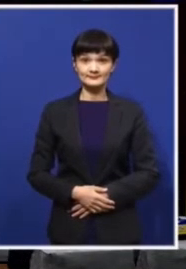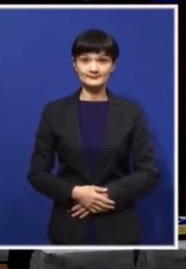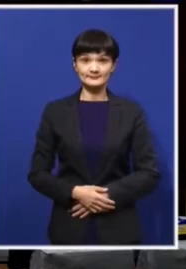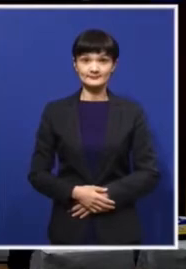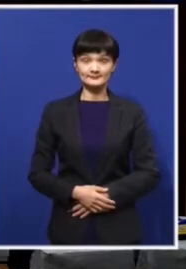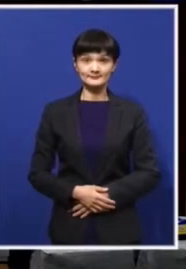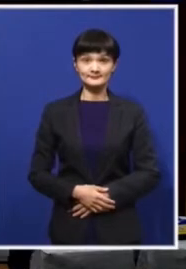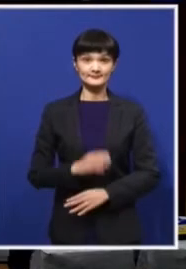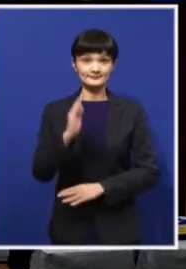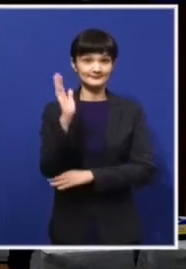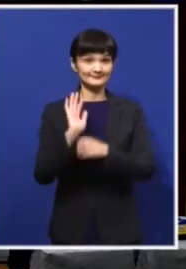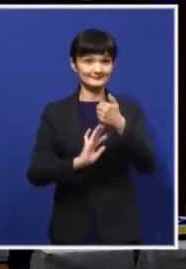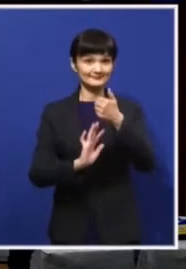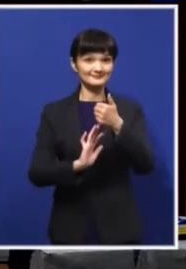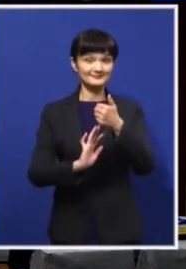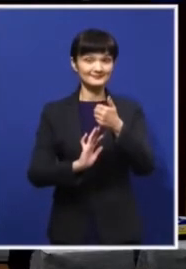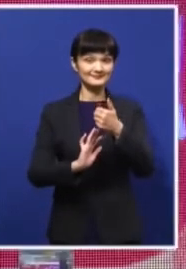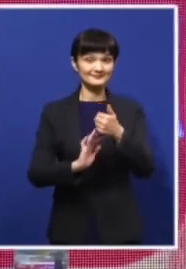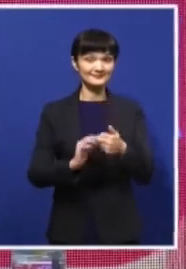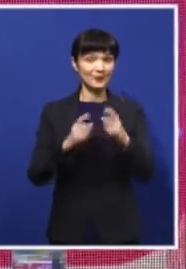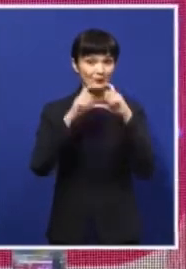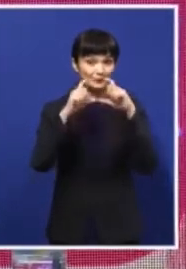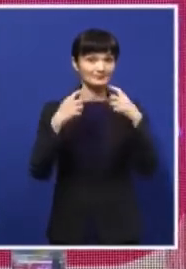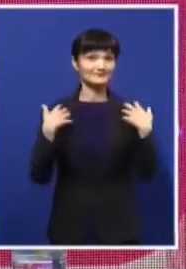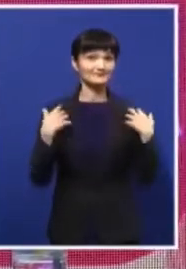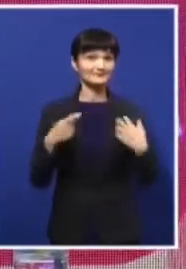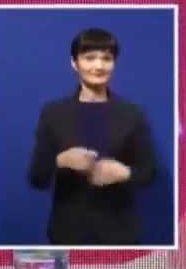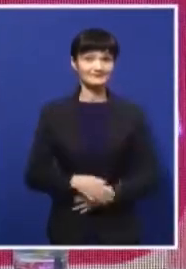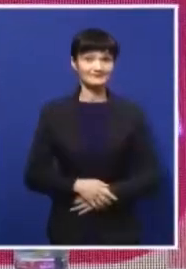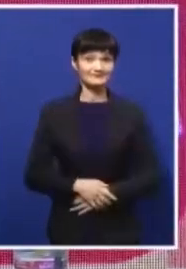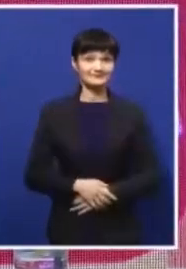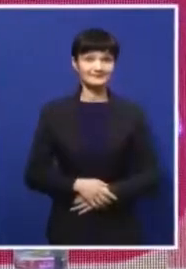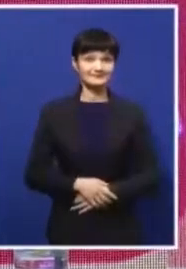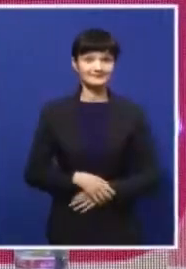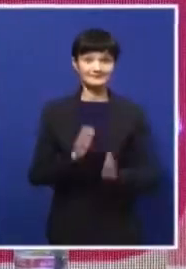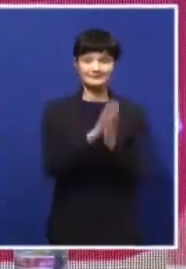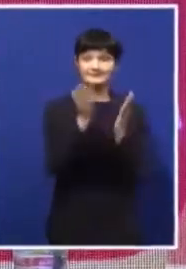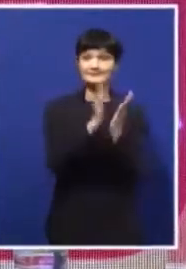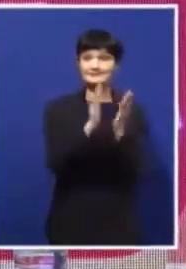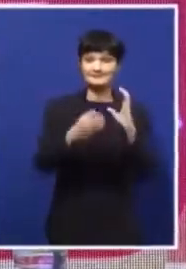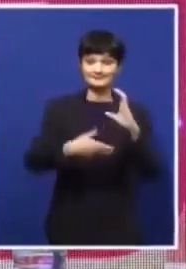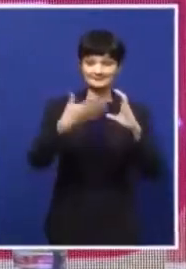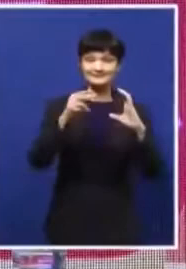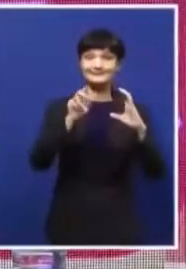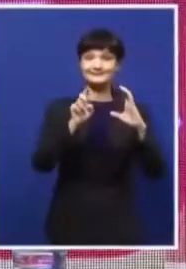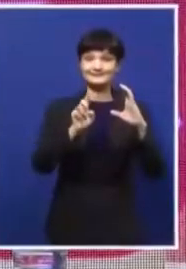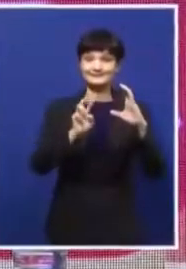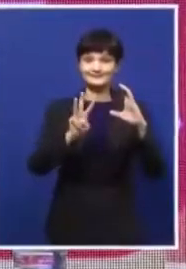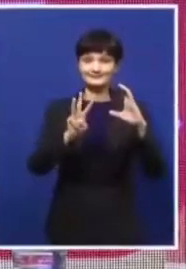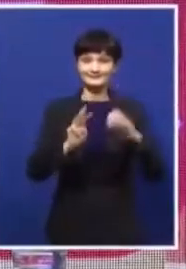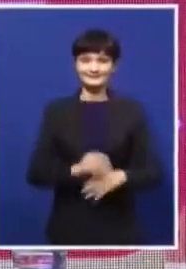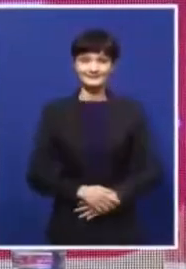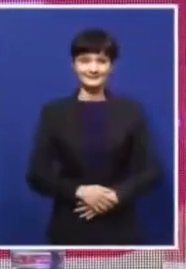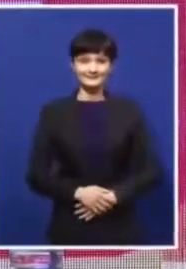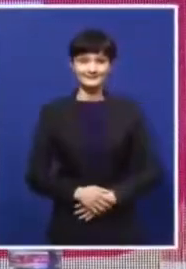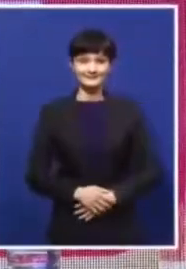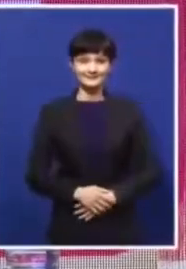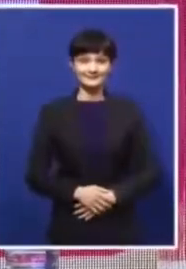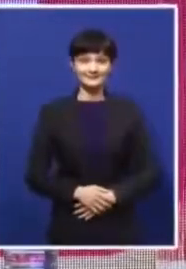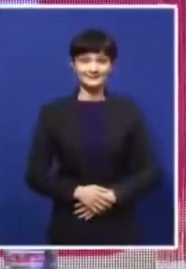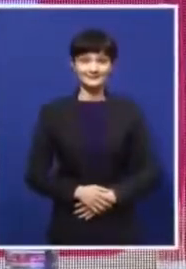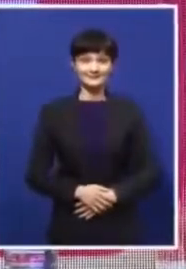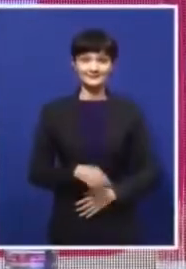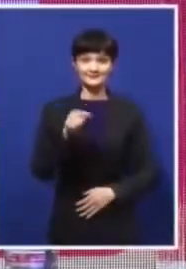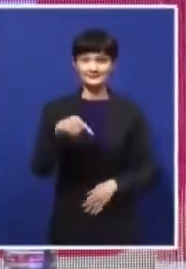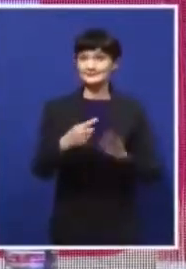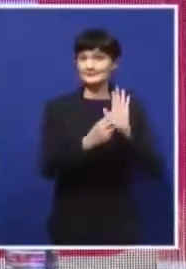这么也要来回答一下。 我想这里我们可不可以回13页，就上一页。好，这边讲